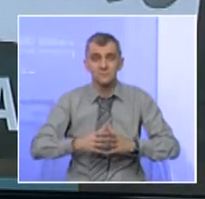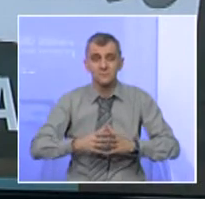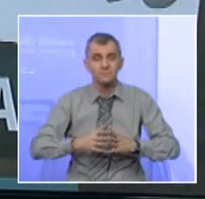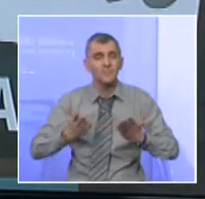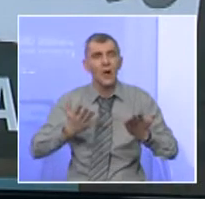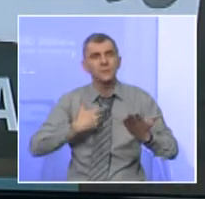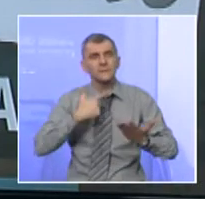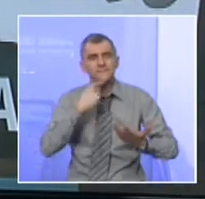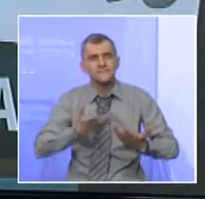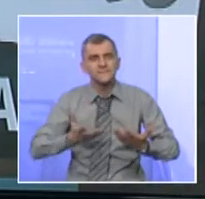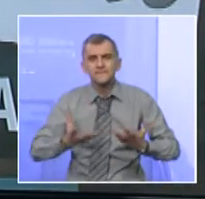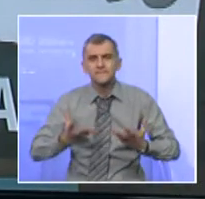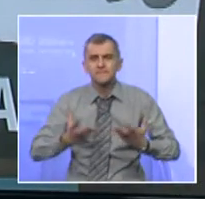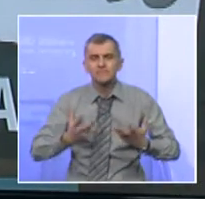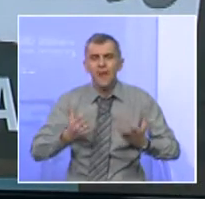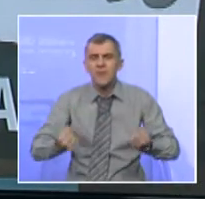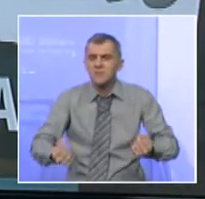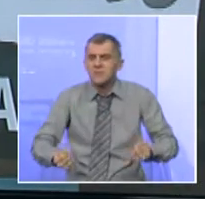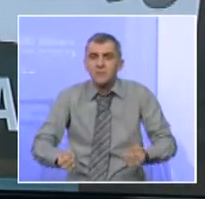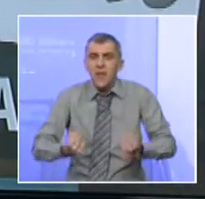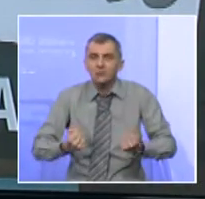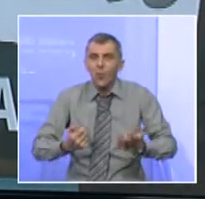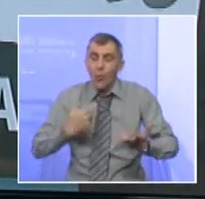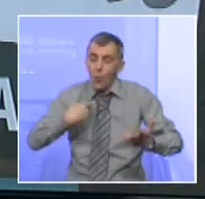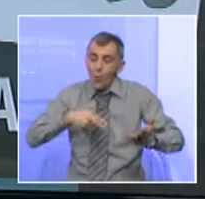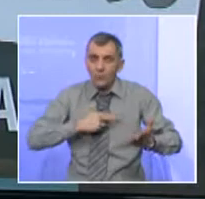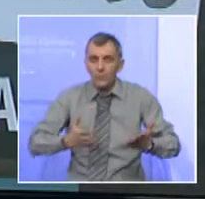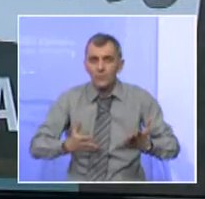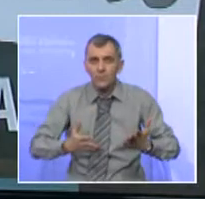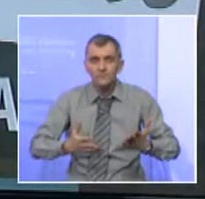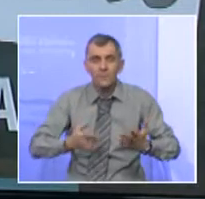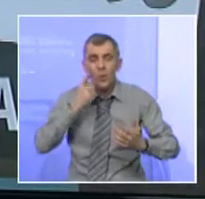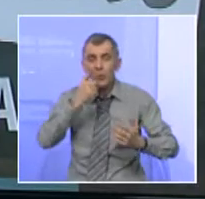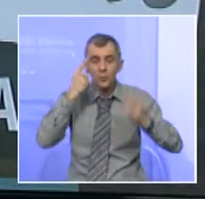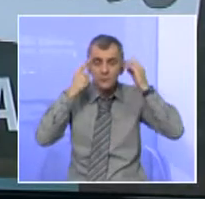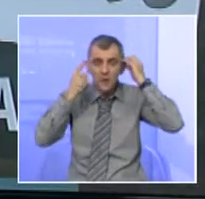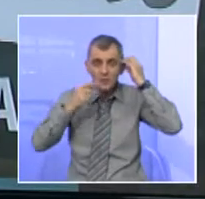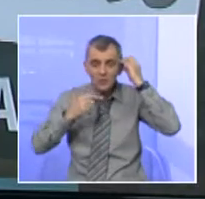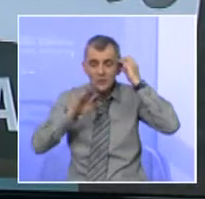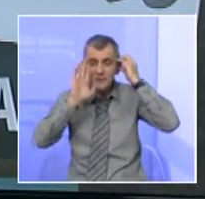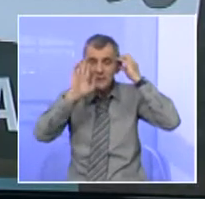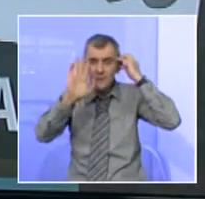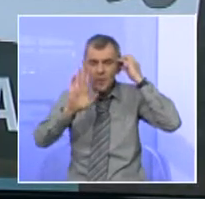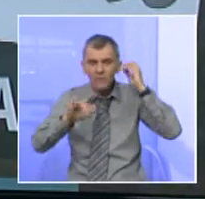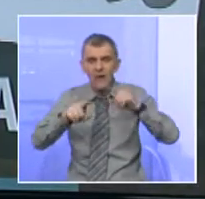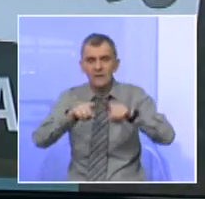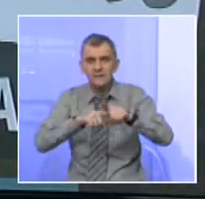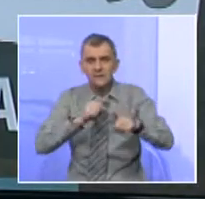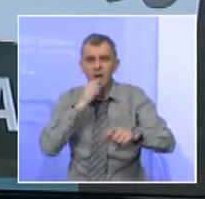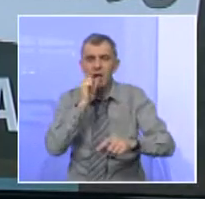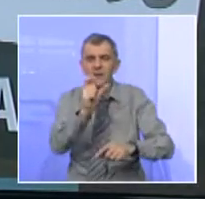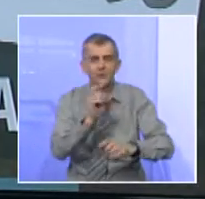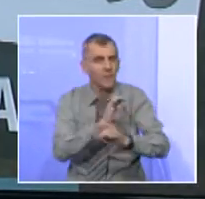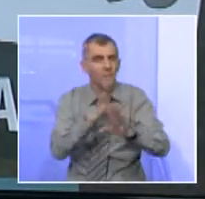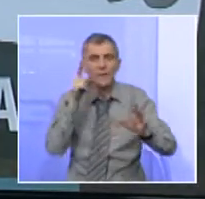kako bih rekao, težine nego što to znači njihova ista takva riječ bez